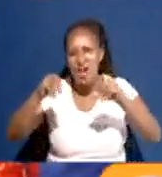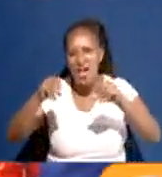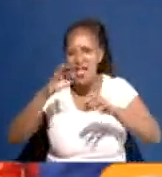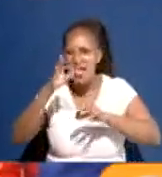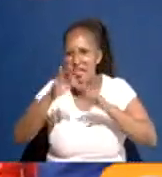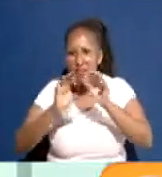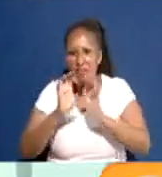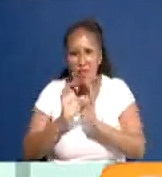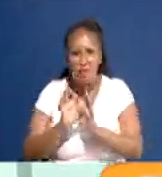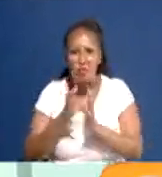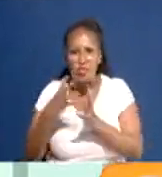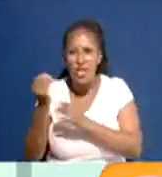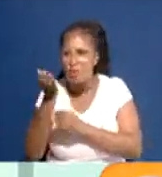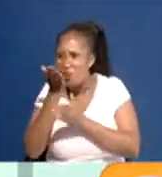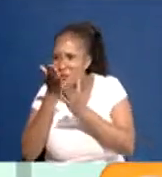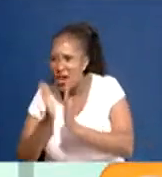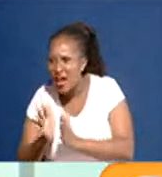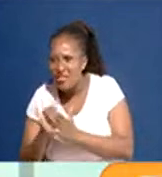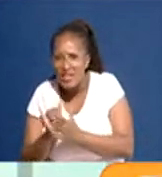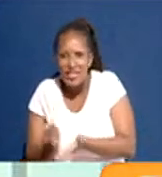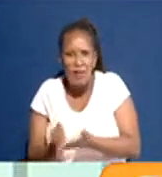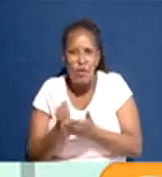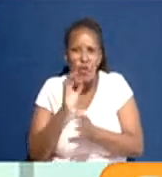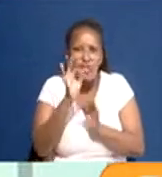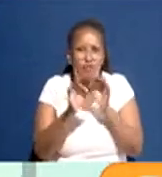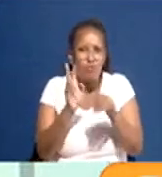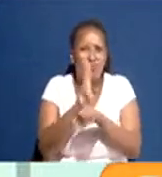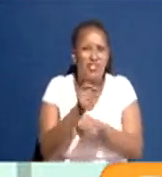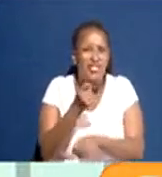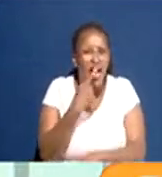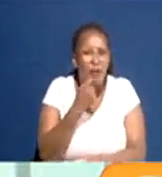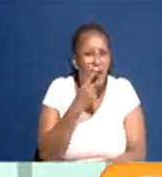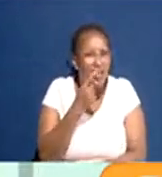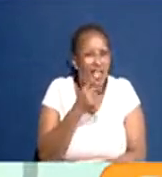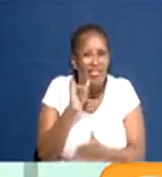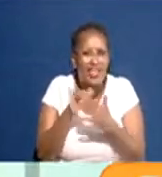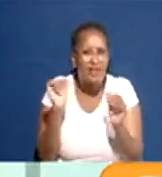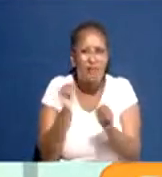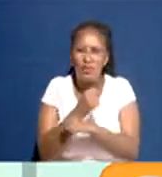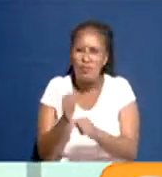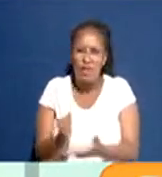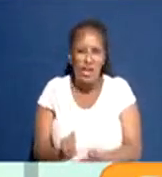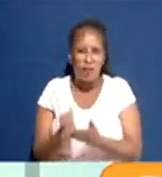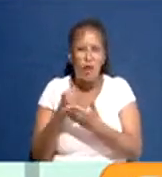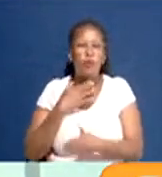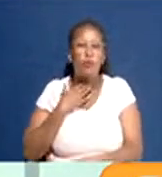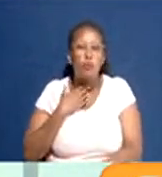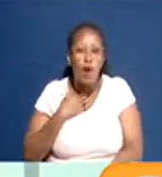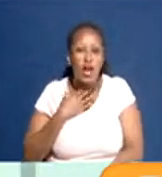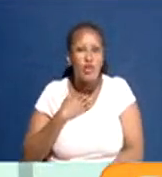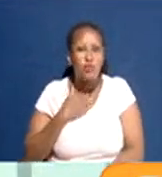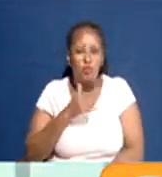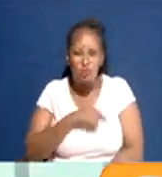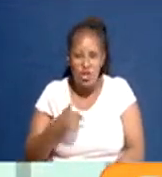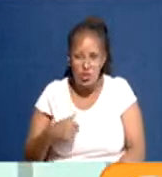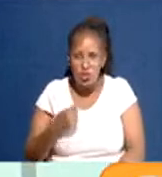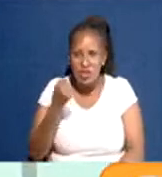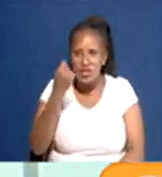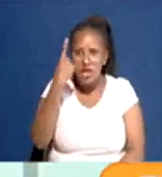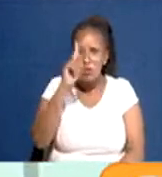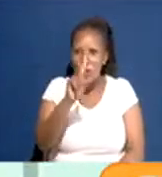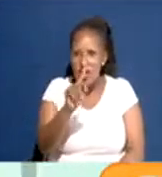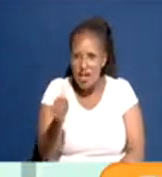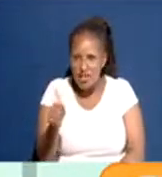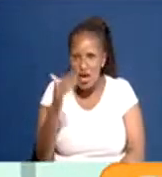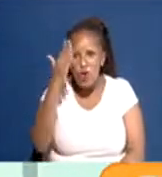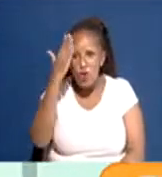kama ni kwa uganga, hata ikiwa ni kwa madawa. So mimi nataka tuelewane. Na unajua hii